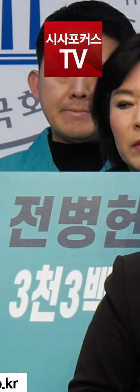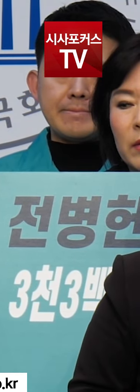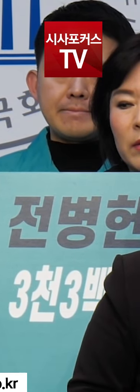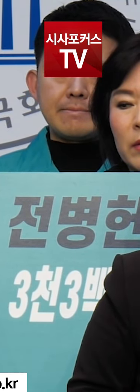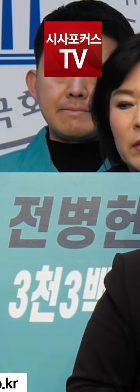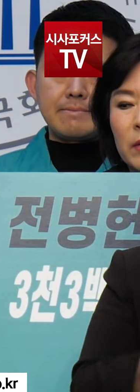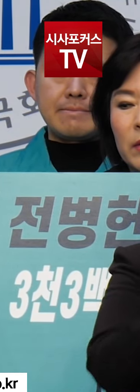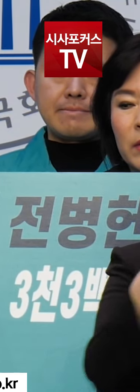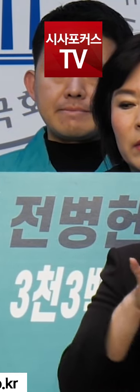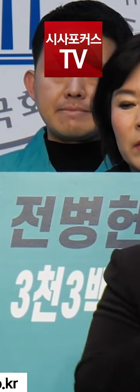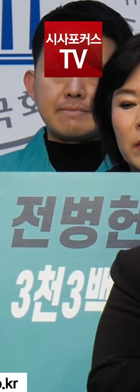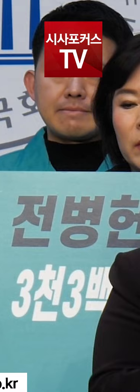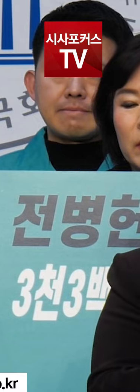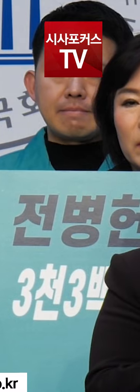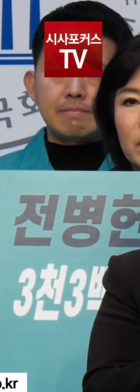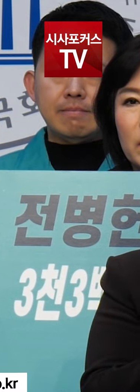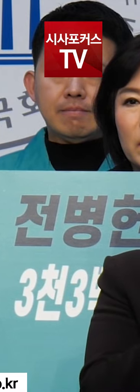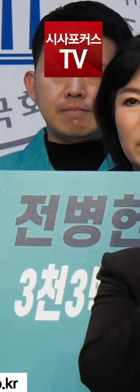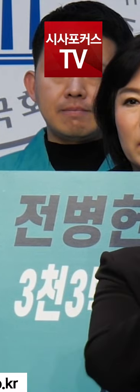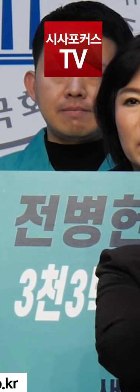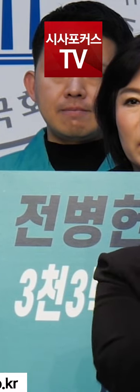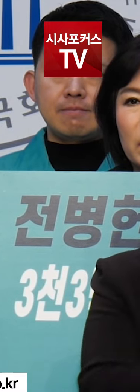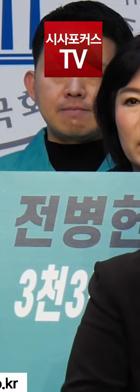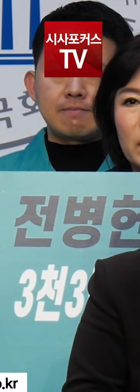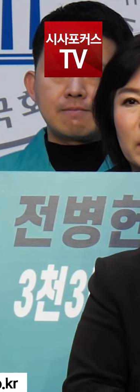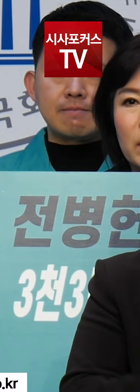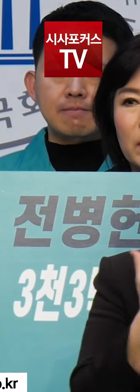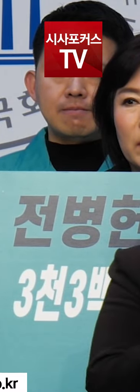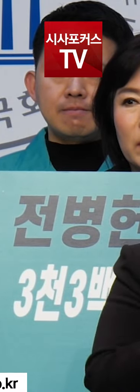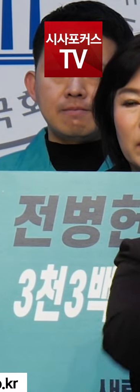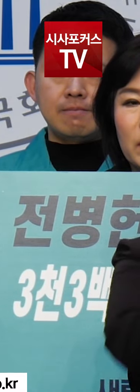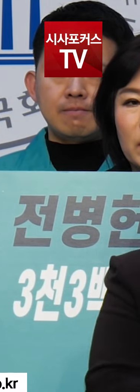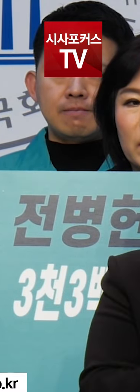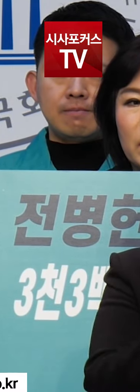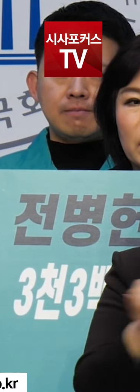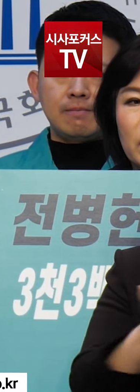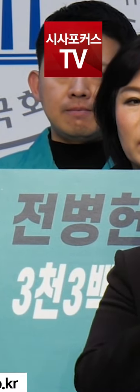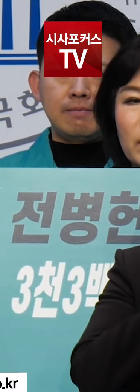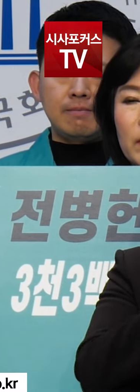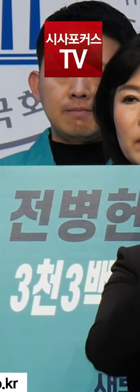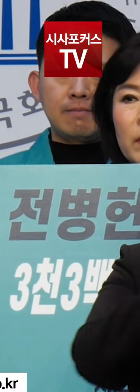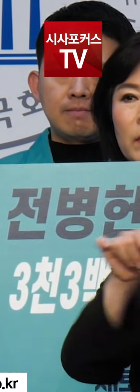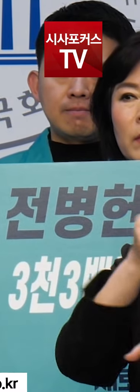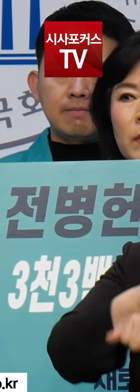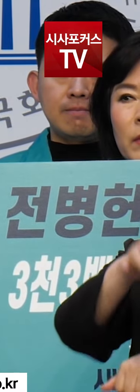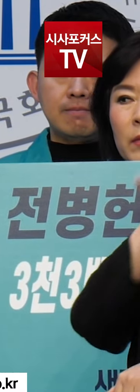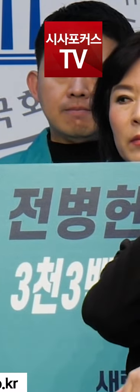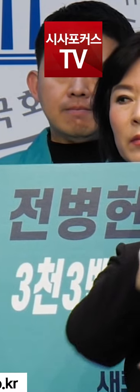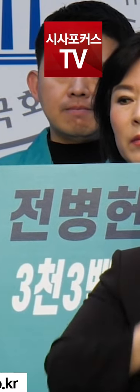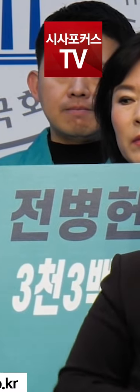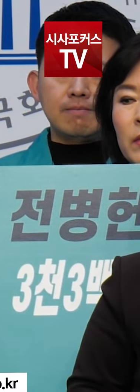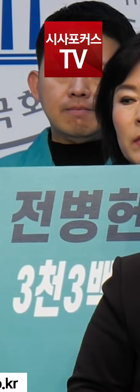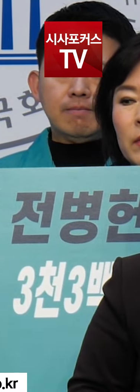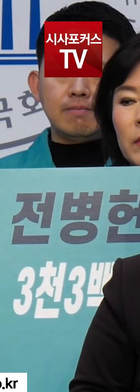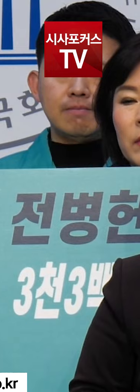순도까지 가려내는 순도 99%짜리 방탄벽 쌓기가 이루어지고